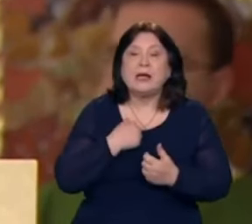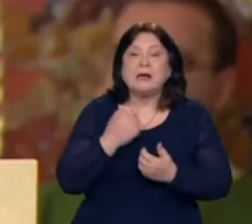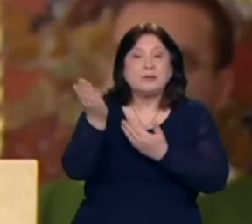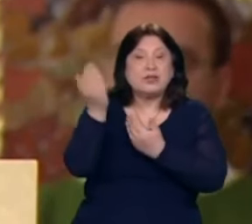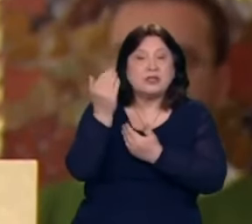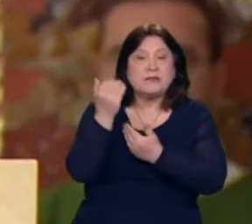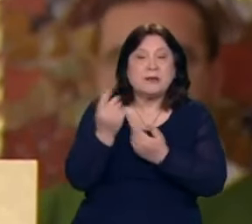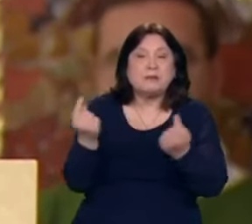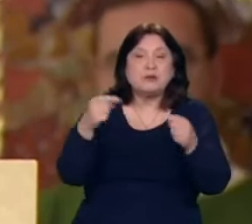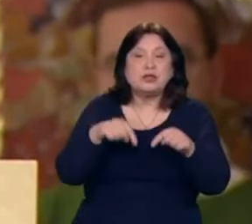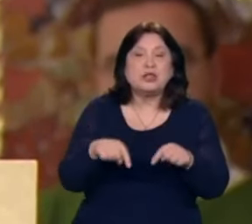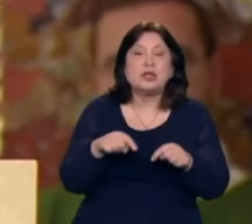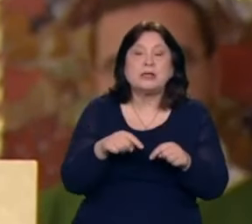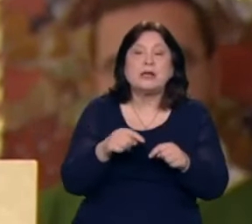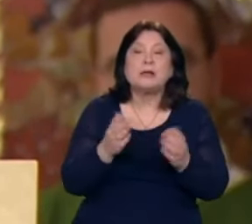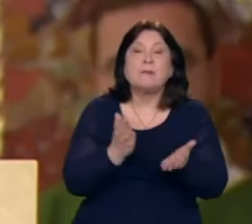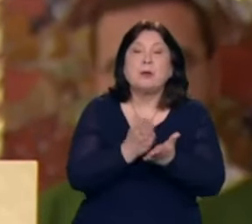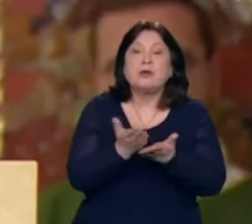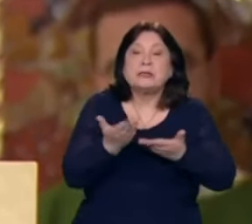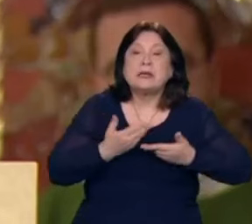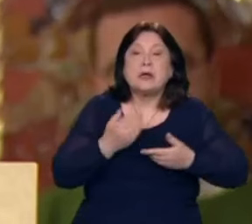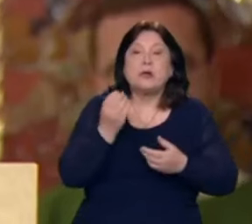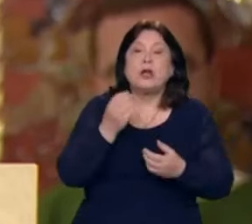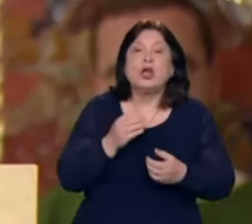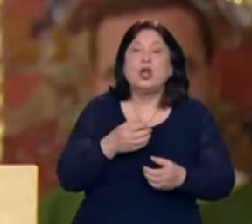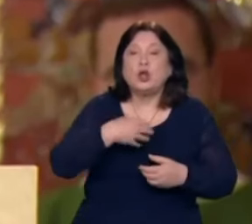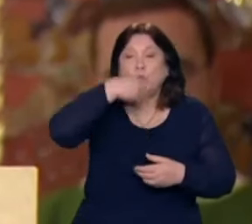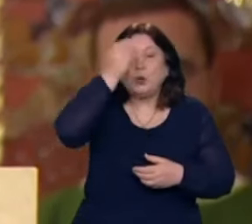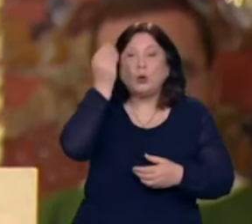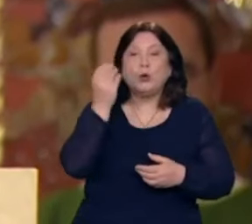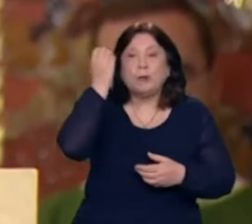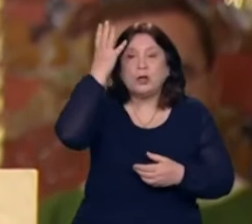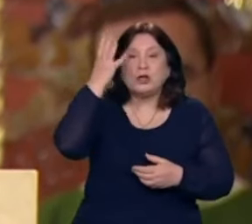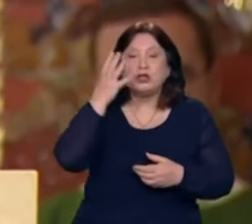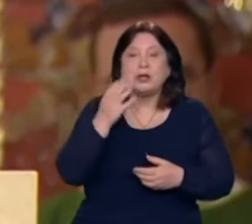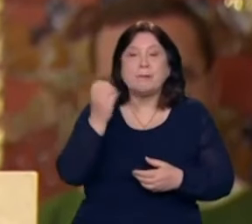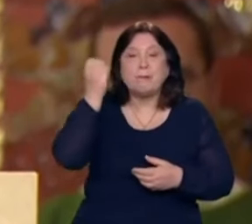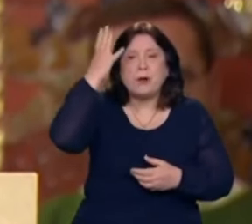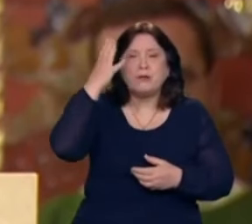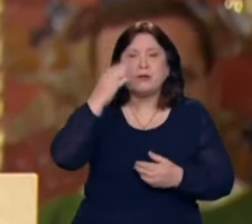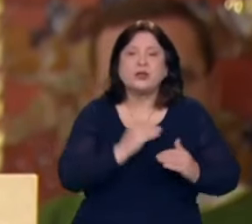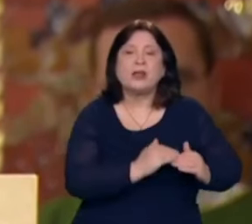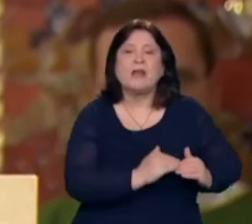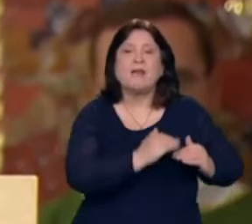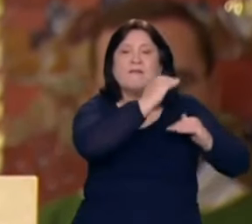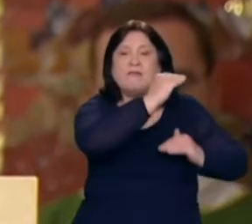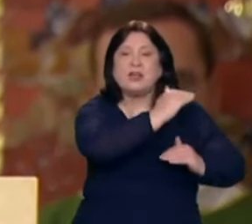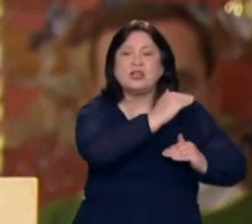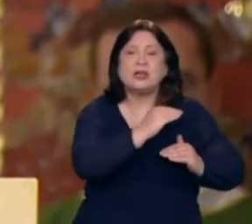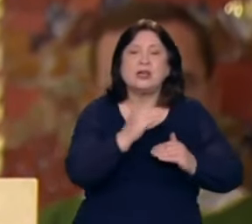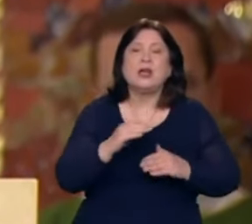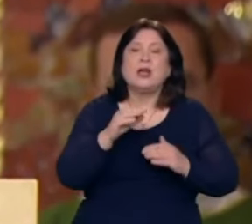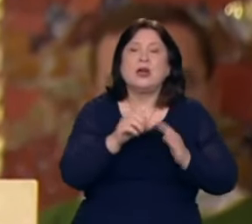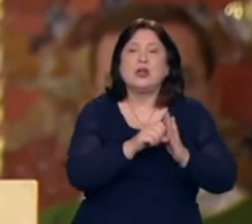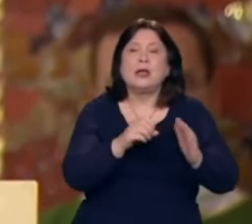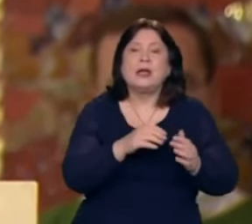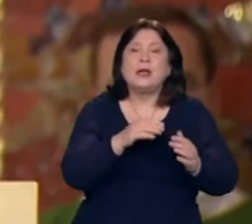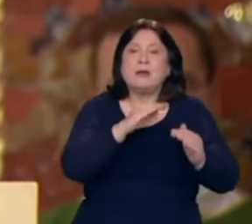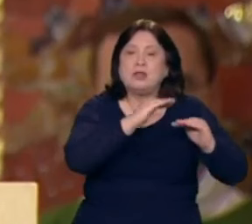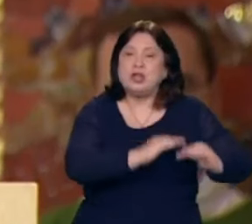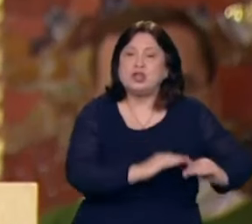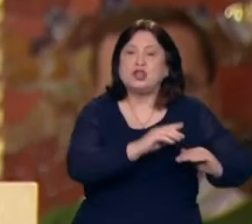przyszedł mi z pomocą duch mądrości oceniłem ją wyżej nad berła i trony i w zestawieniu z nią za